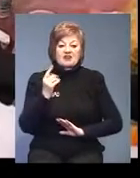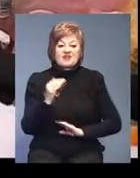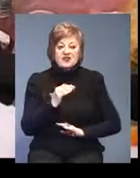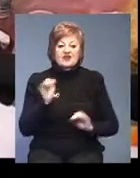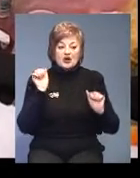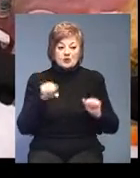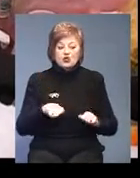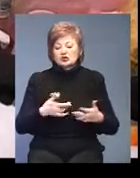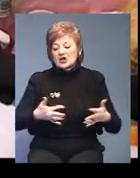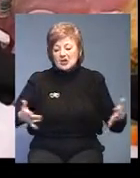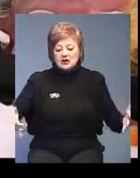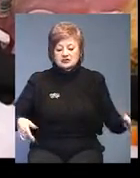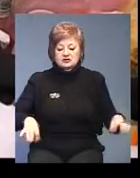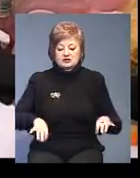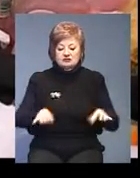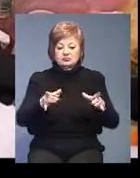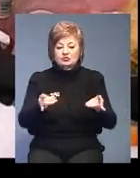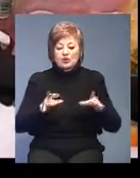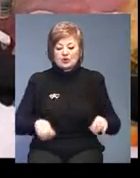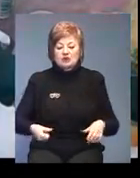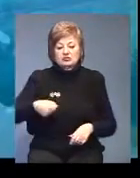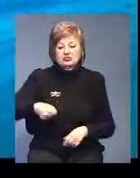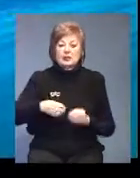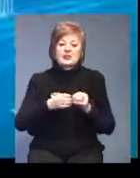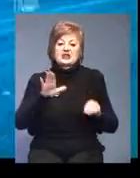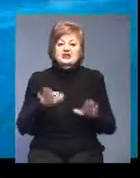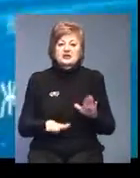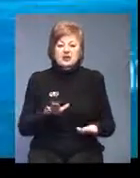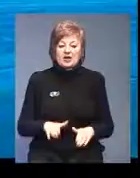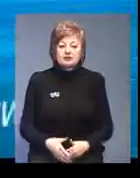можна в будь-який щільно зав'язаний пакет вагою, що не перевищує 15 кілограмів.